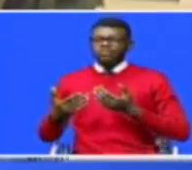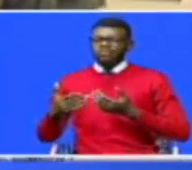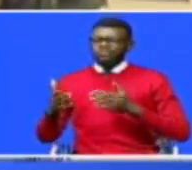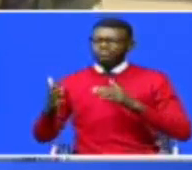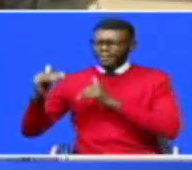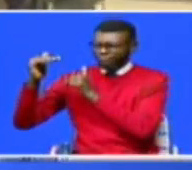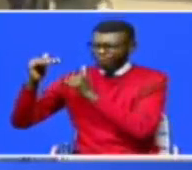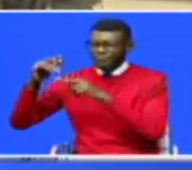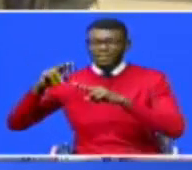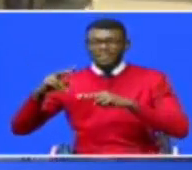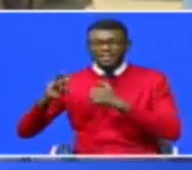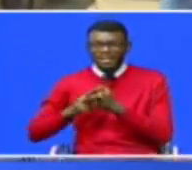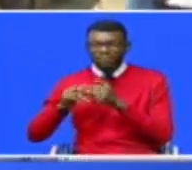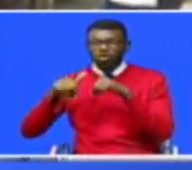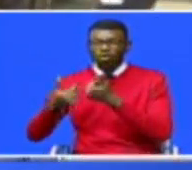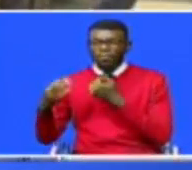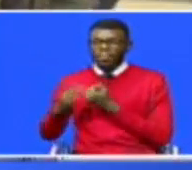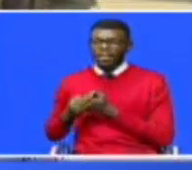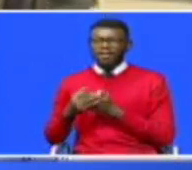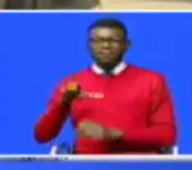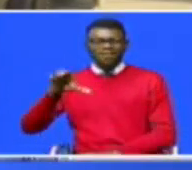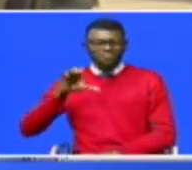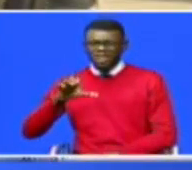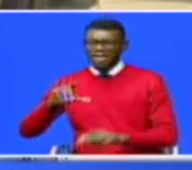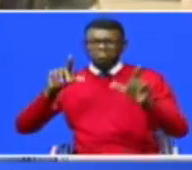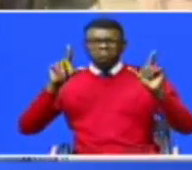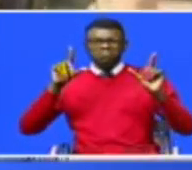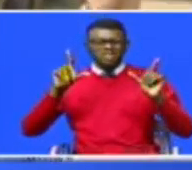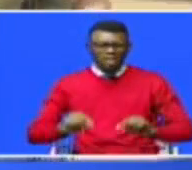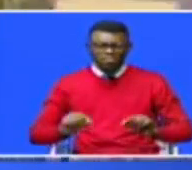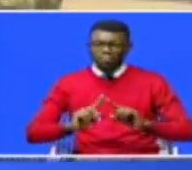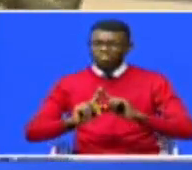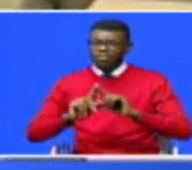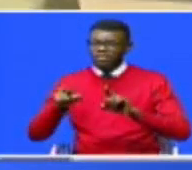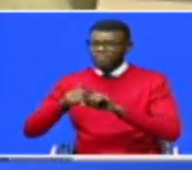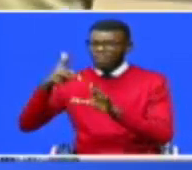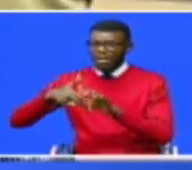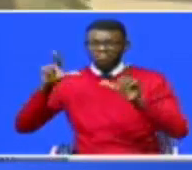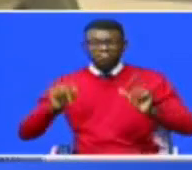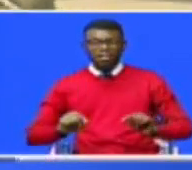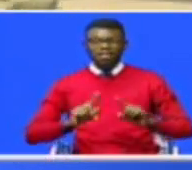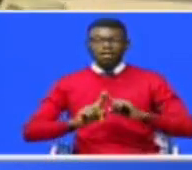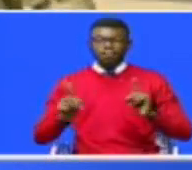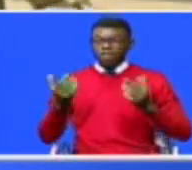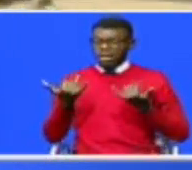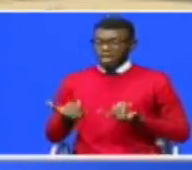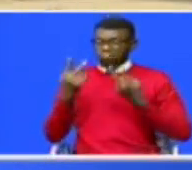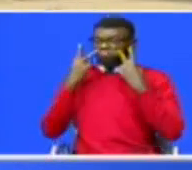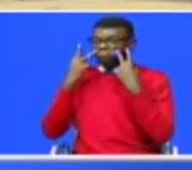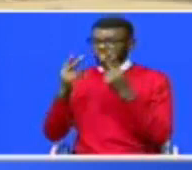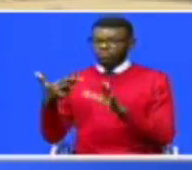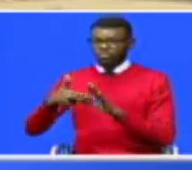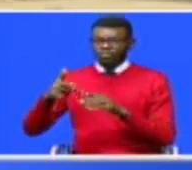unajua kwamba imekuwa chini kidogo kwa sababu mafuta imekuwa chini. Lakini kwa hivi sasa jinsi ambavyo mafuta imeweza kuongezewa na kufika